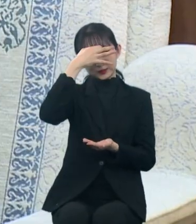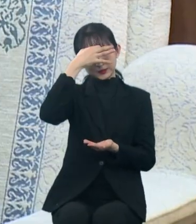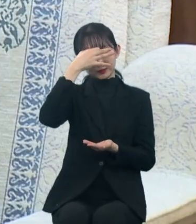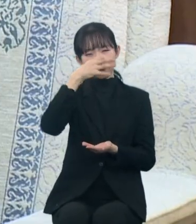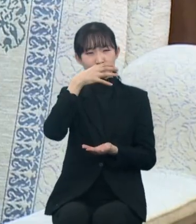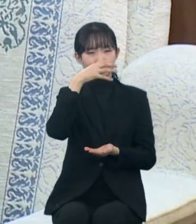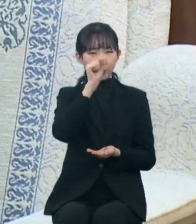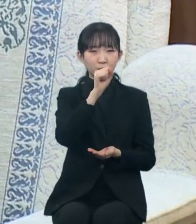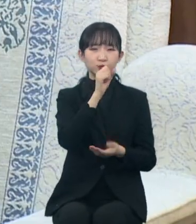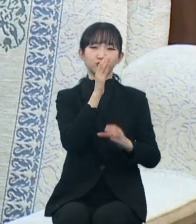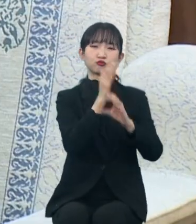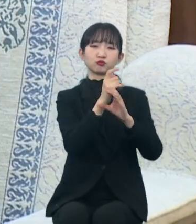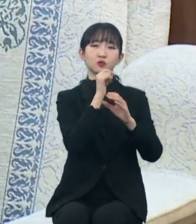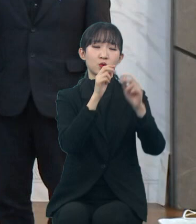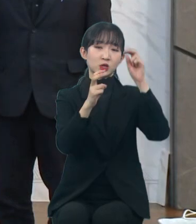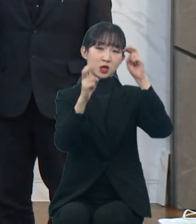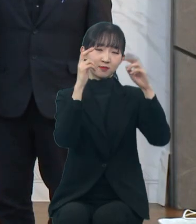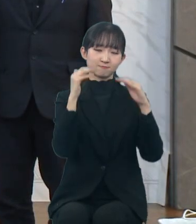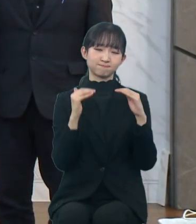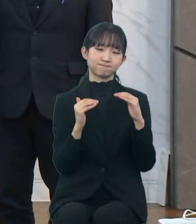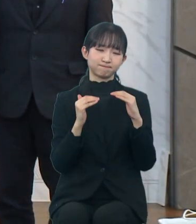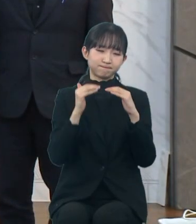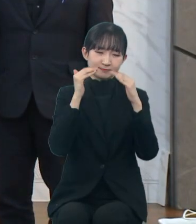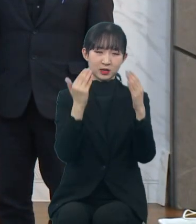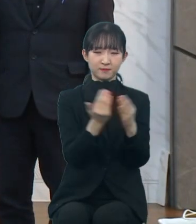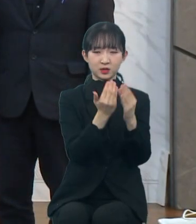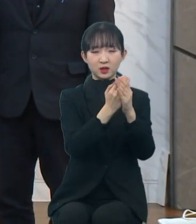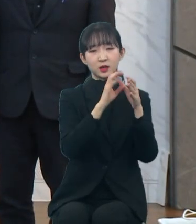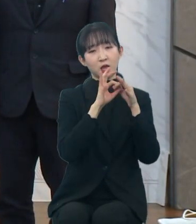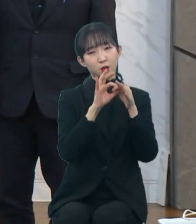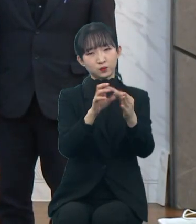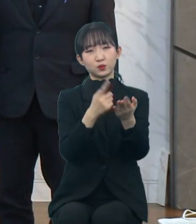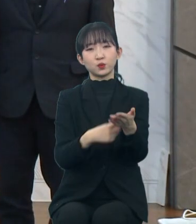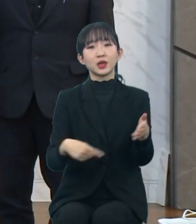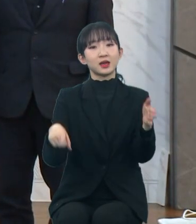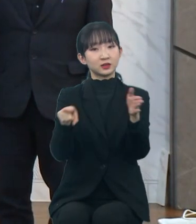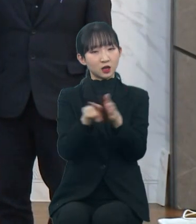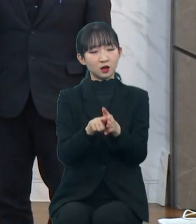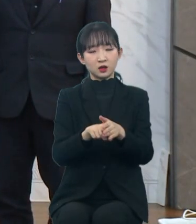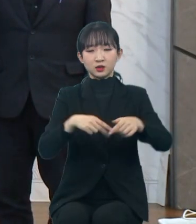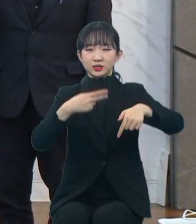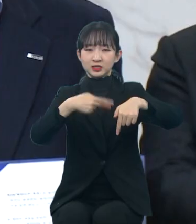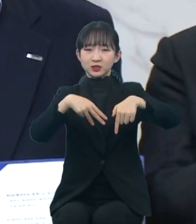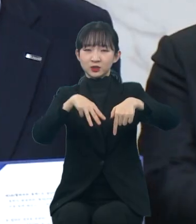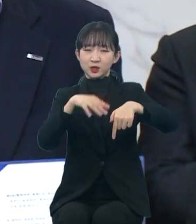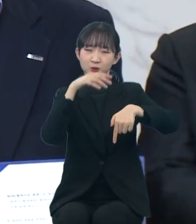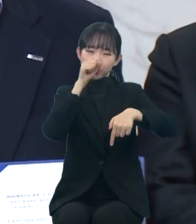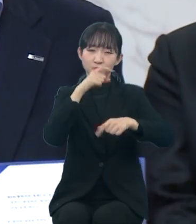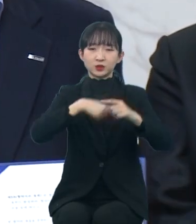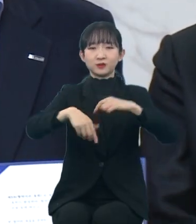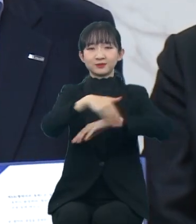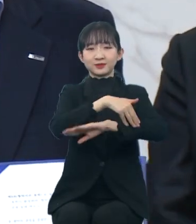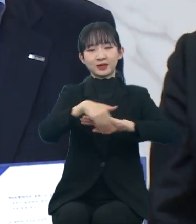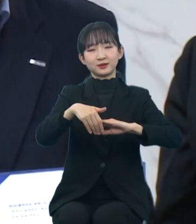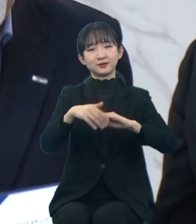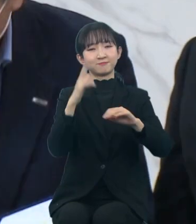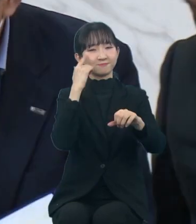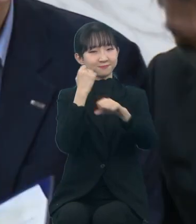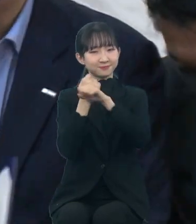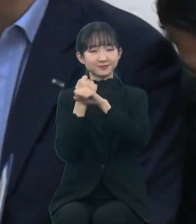중소기업이 지속적으로 성장해 나갈 수 있도록 다양한 인천형 핀셋 지원 시책을 발굴해 나갈 계획이라고